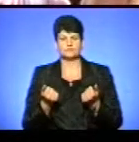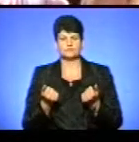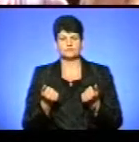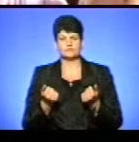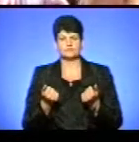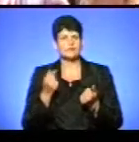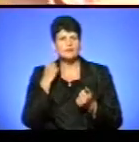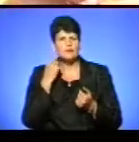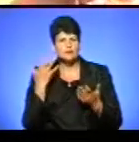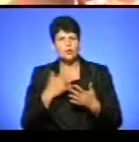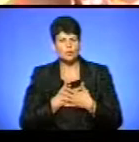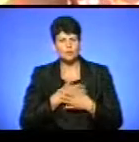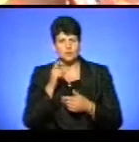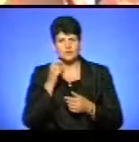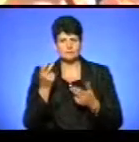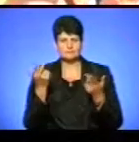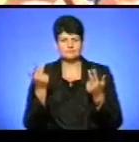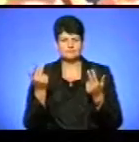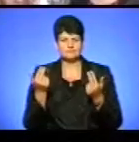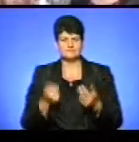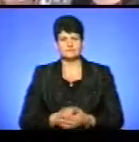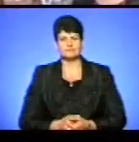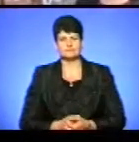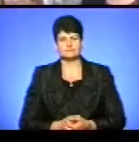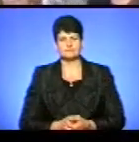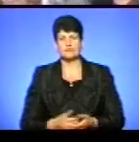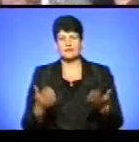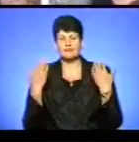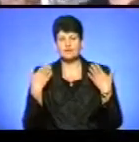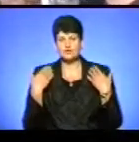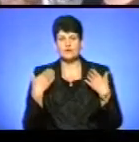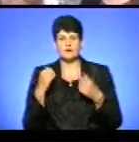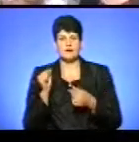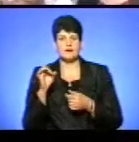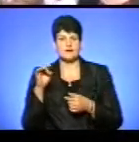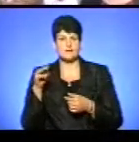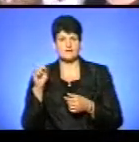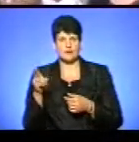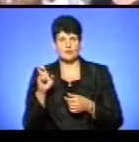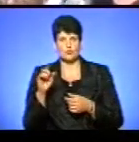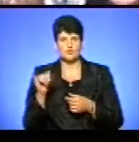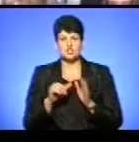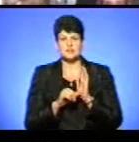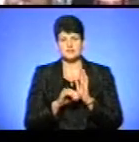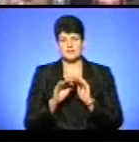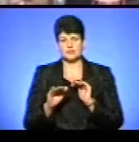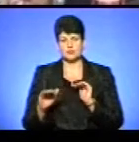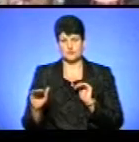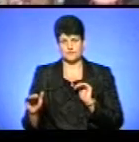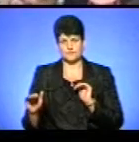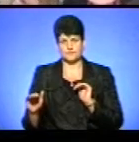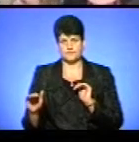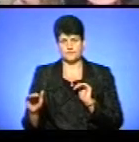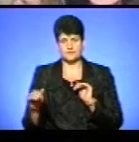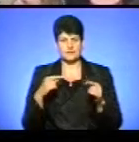Так! Не чую! Ми любимо Україну! Так! Відпочивала в Артек Буковель 60 діточок